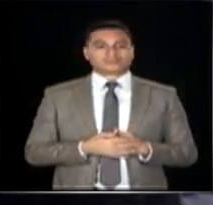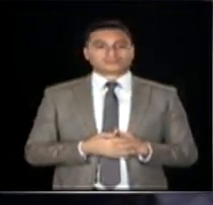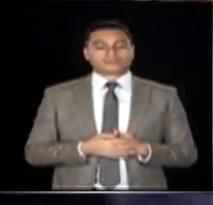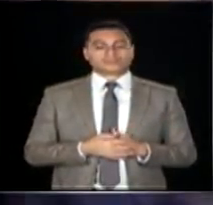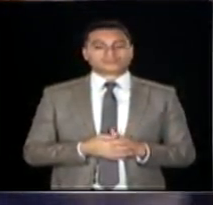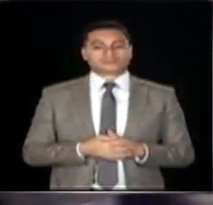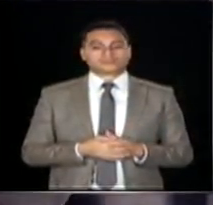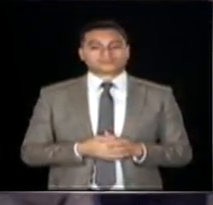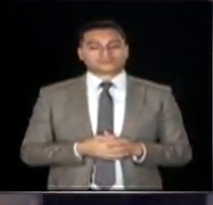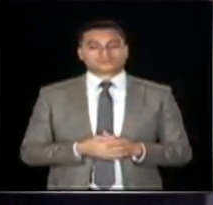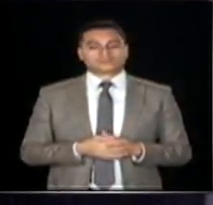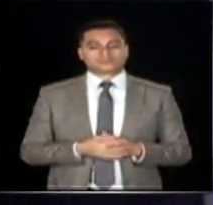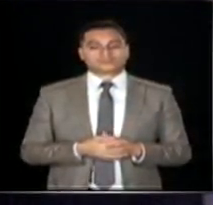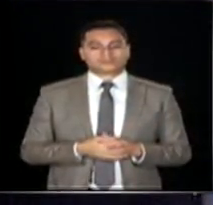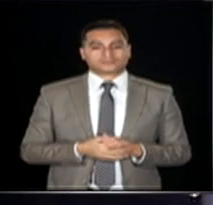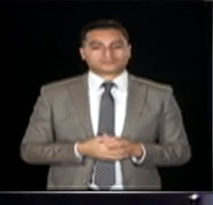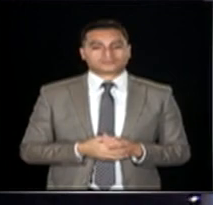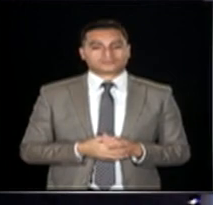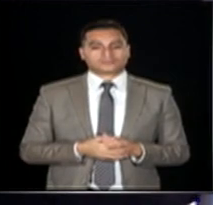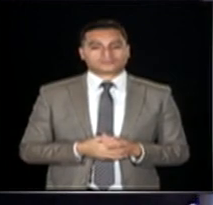لجامعة قناة السويس.